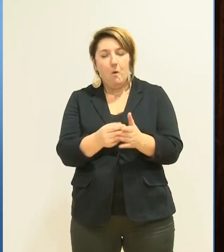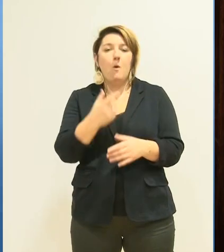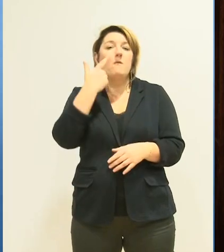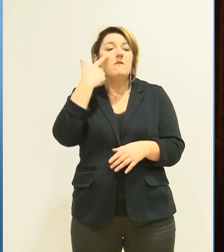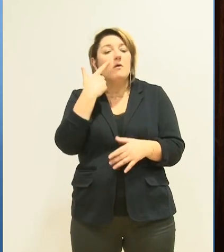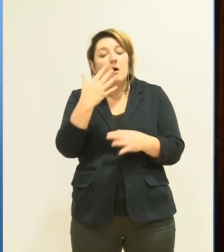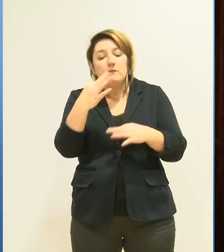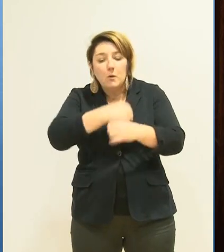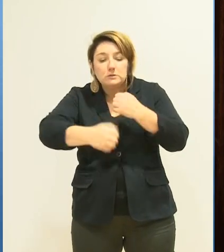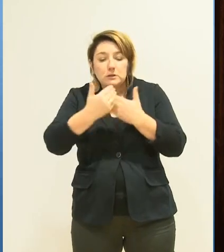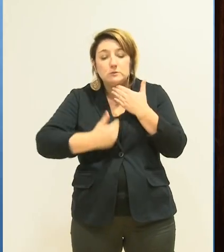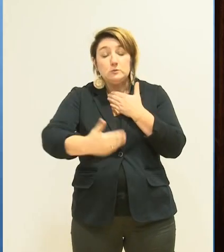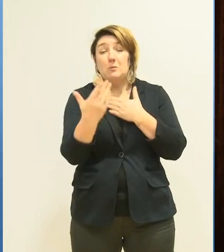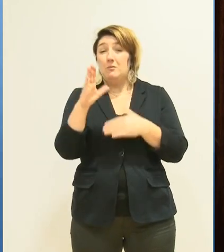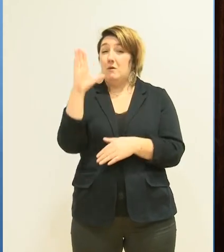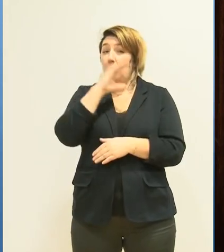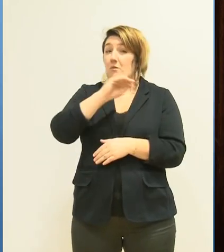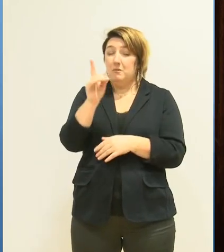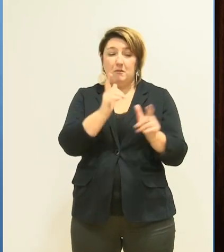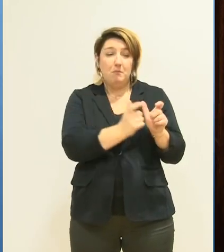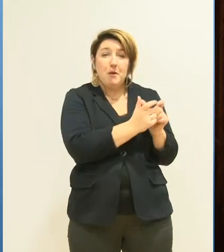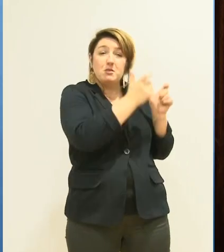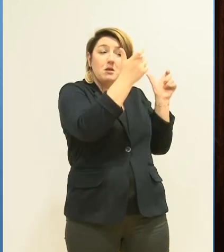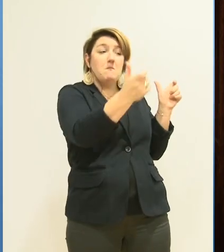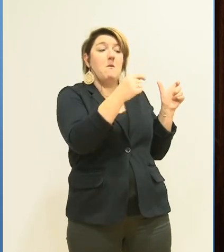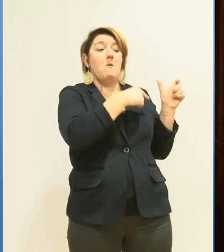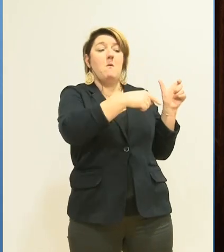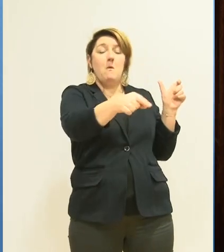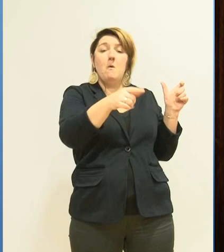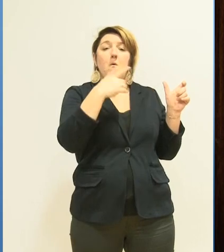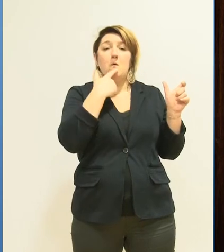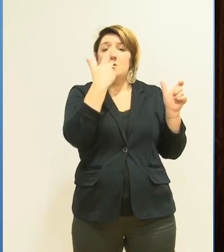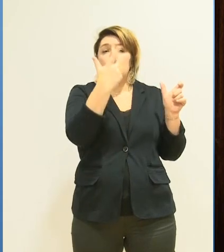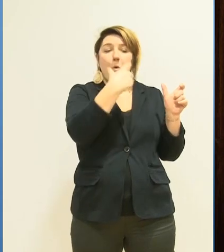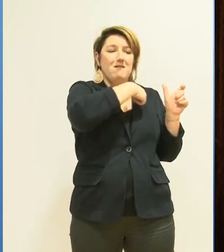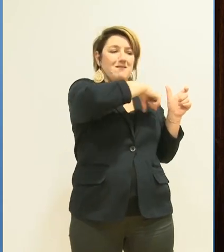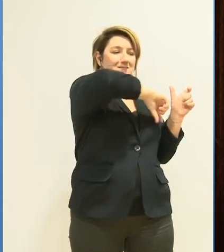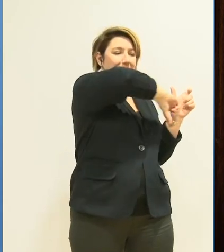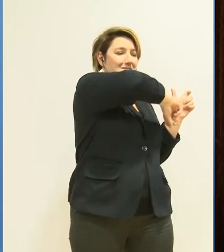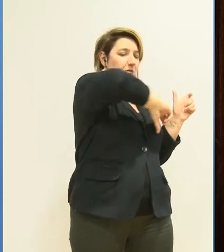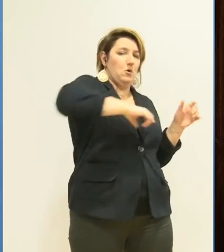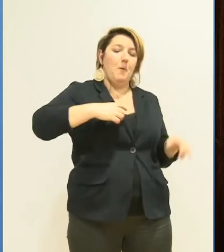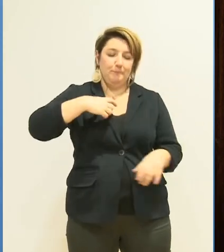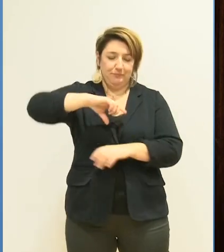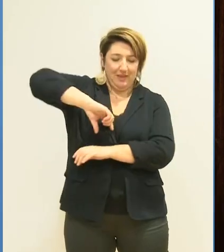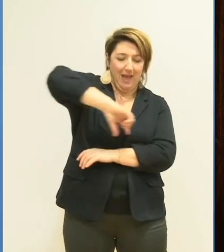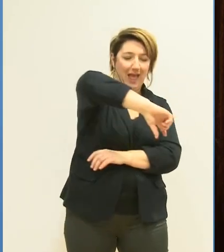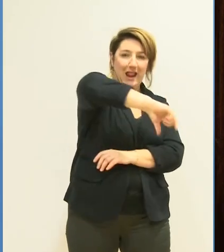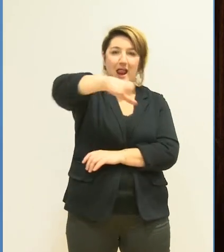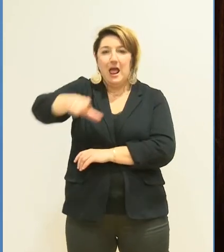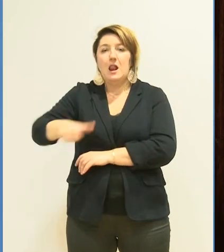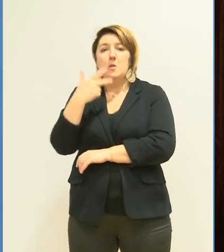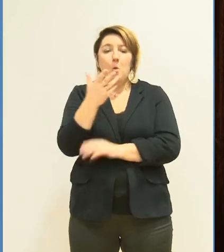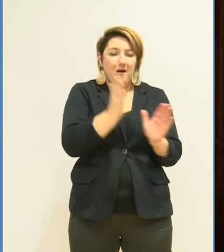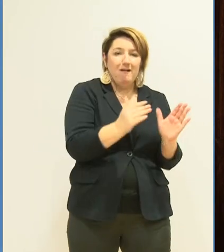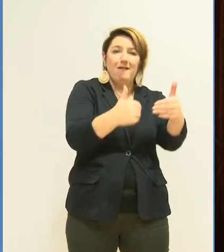s'organisent rond mais je rappelle que ce bâtiment se compose de trois ailes et que le phasage ad'ailleurs